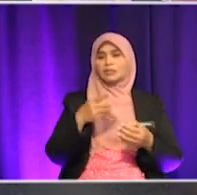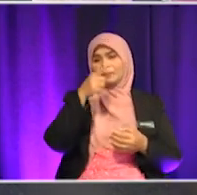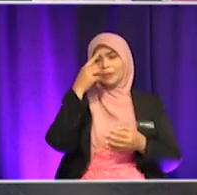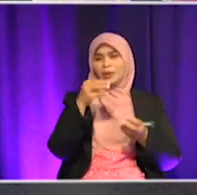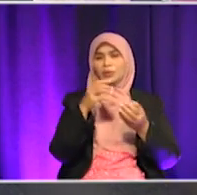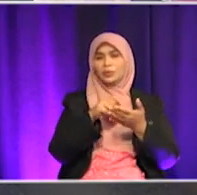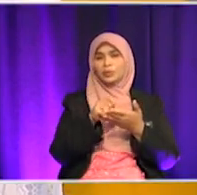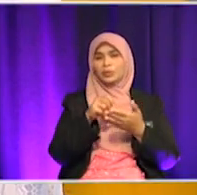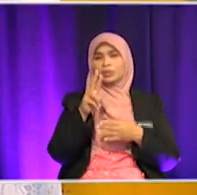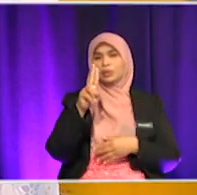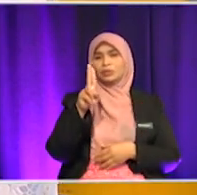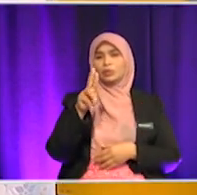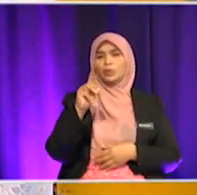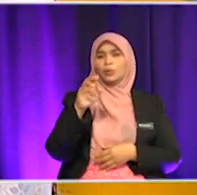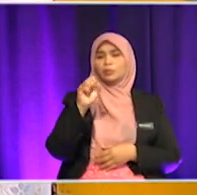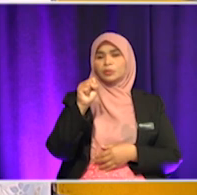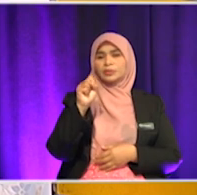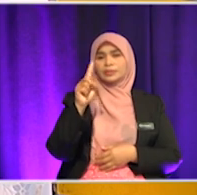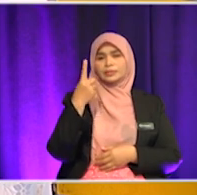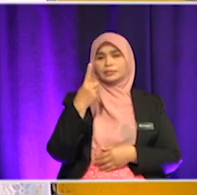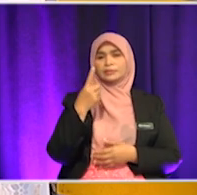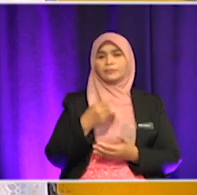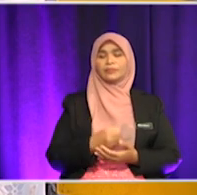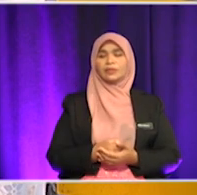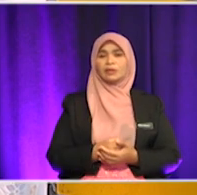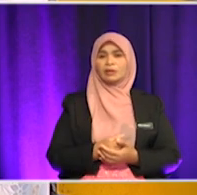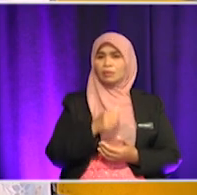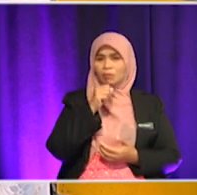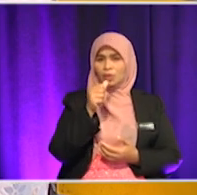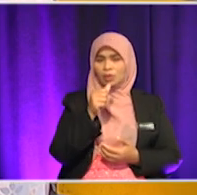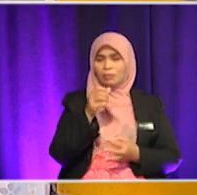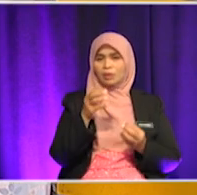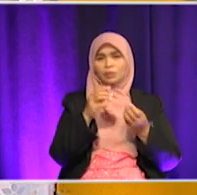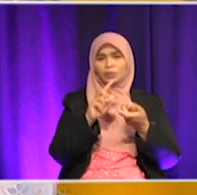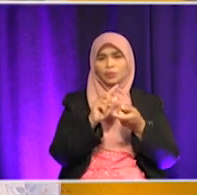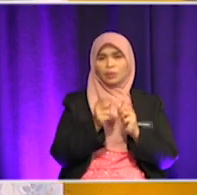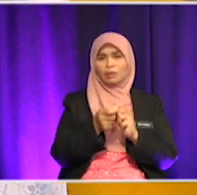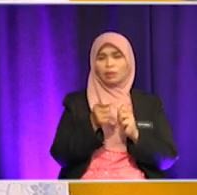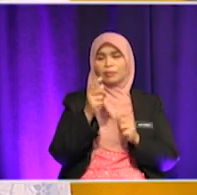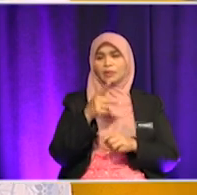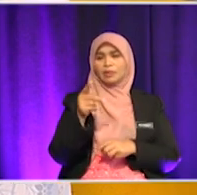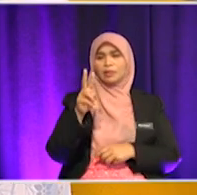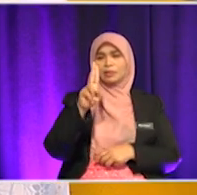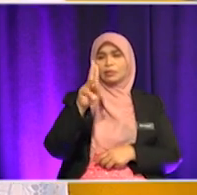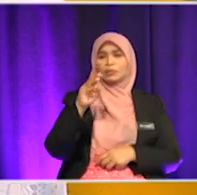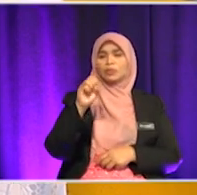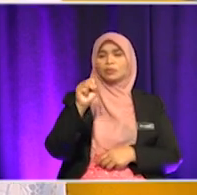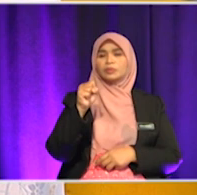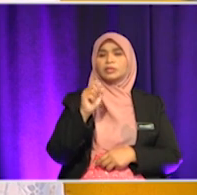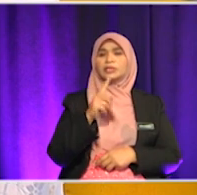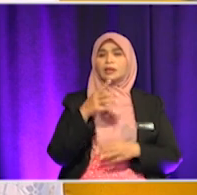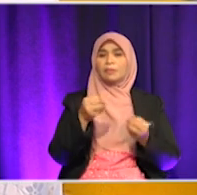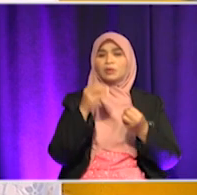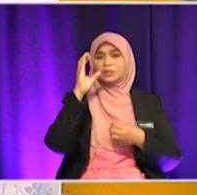Okey, soalan kedua tu kita nak okey, kalau sekarang ni kita bukan nak buat penukaran perkara rumus. Kita nak cari